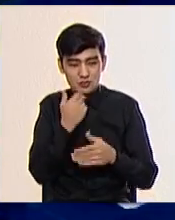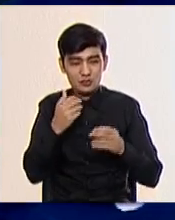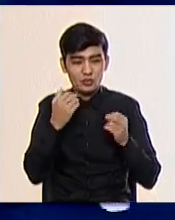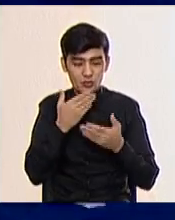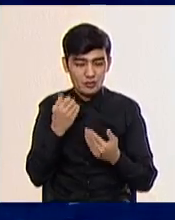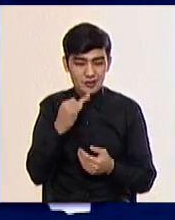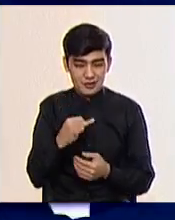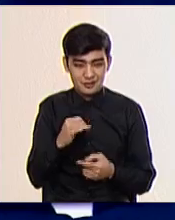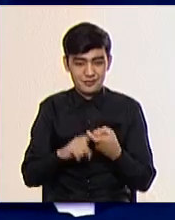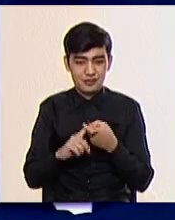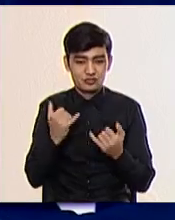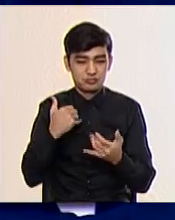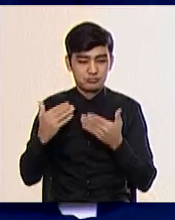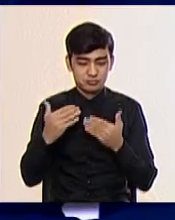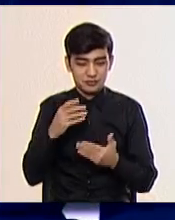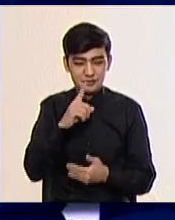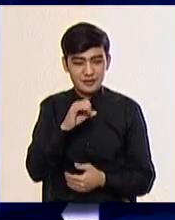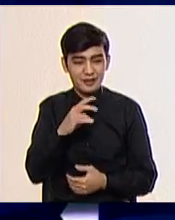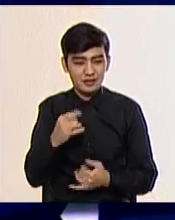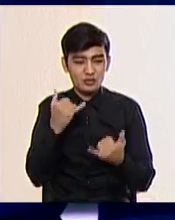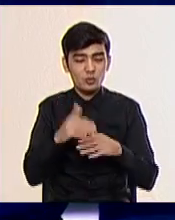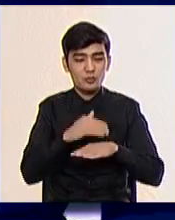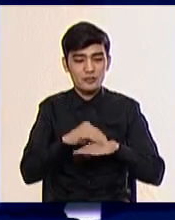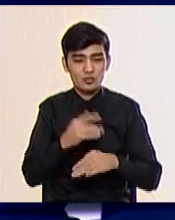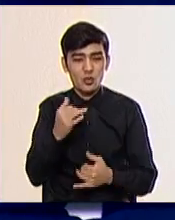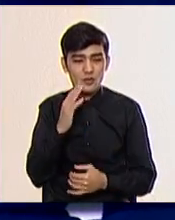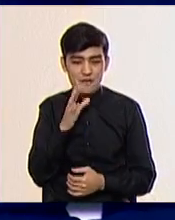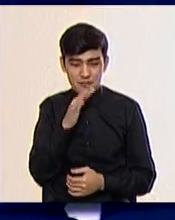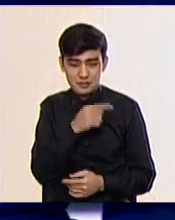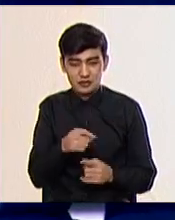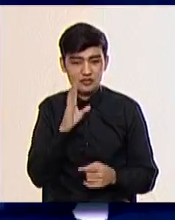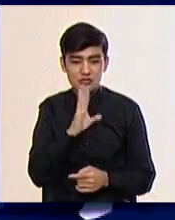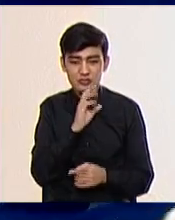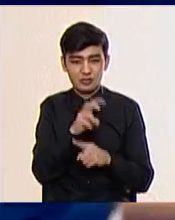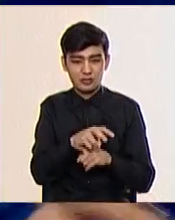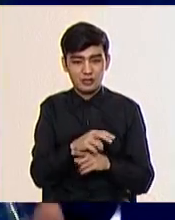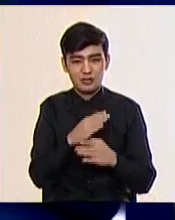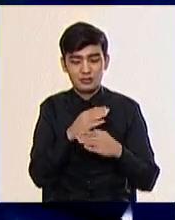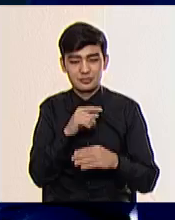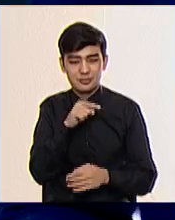нами на связи. Зарина, добрый вечер. И сколько времени женщина уже находится в здании партии?